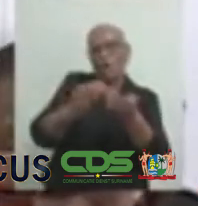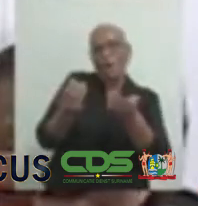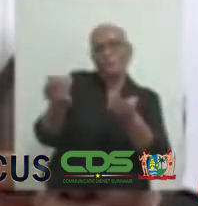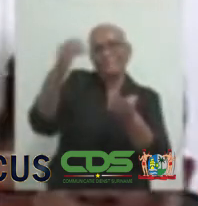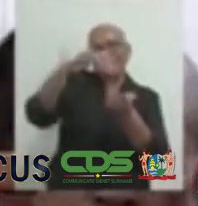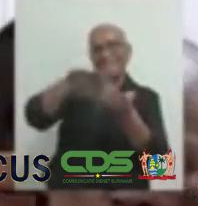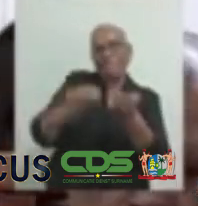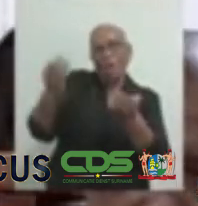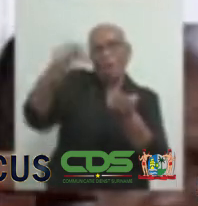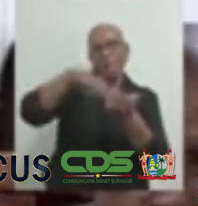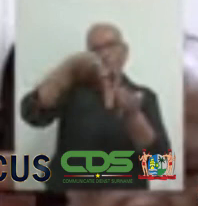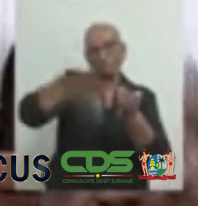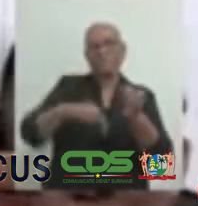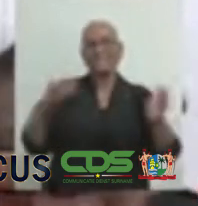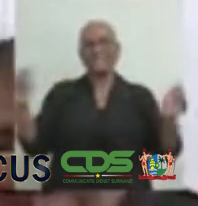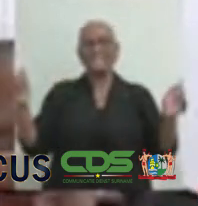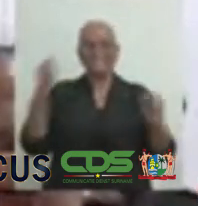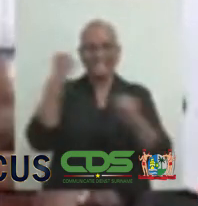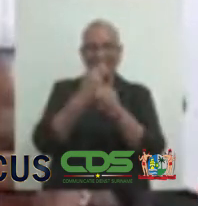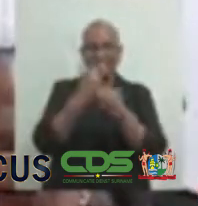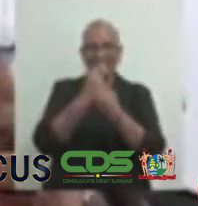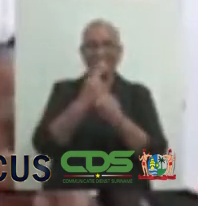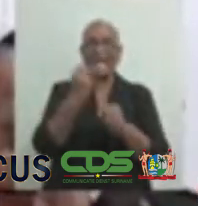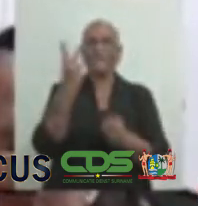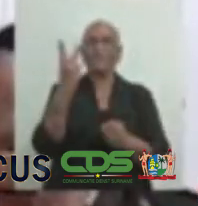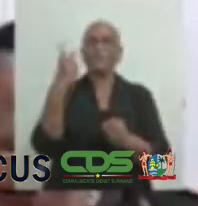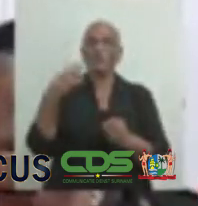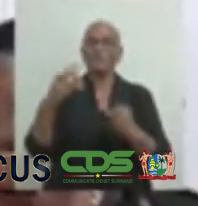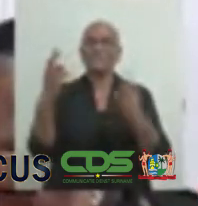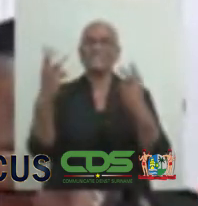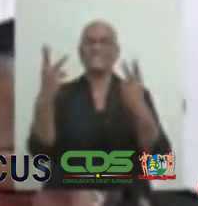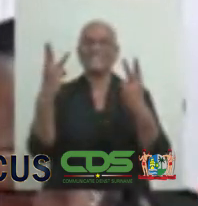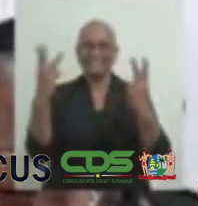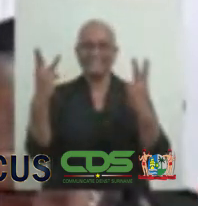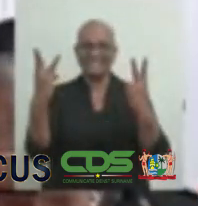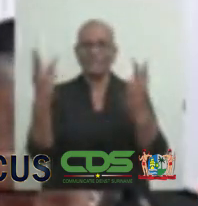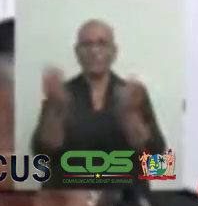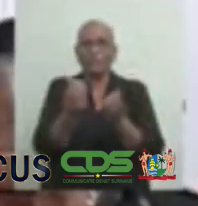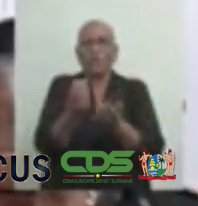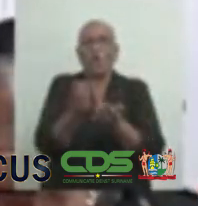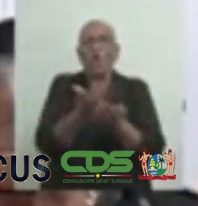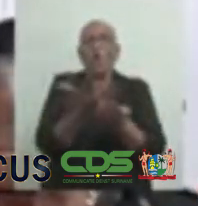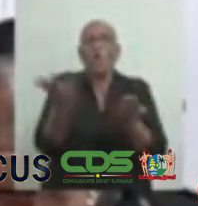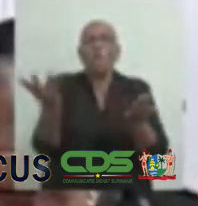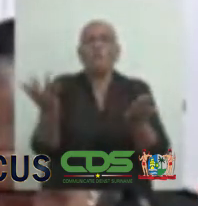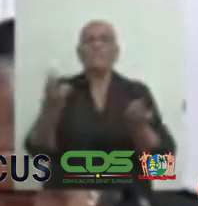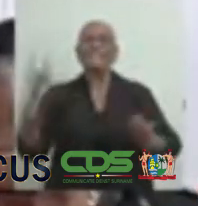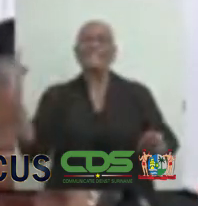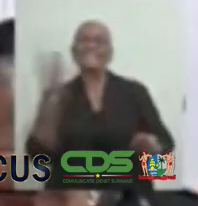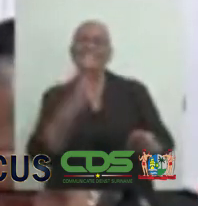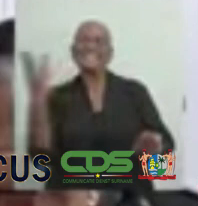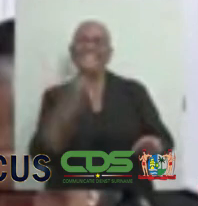het dienstjaar 2023 bedraagt